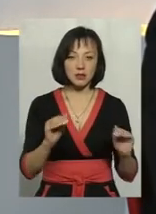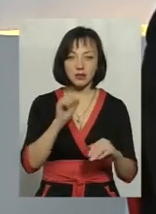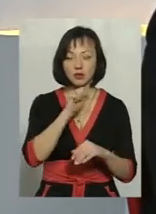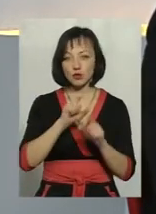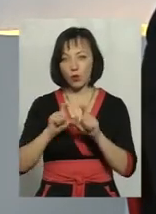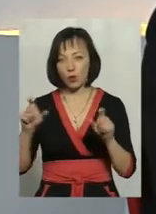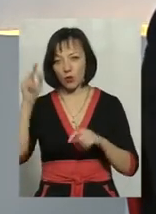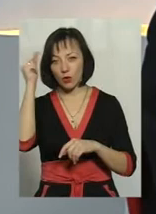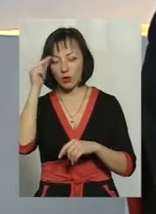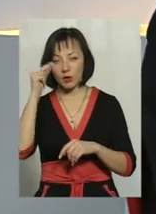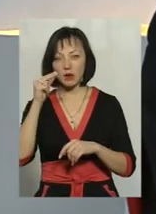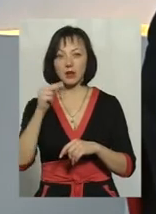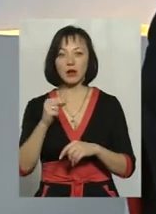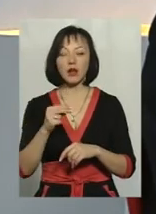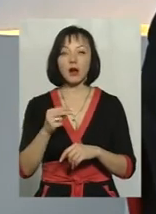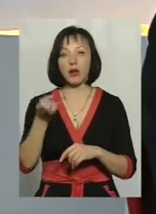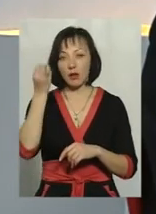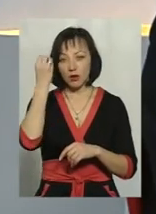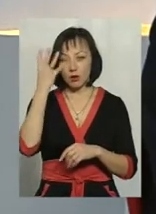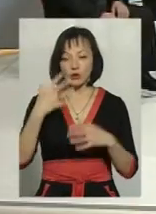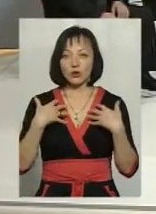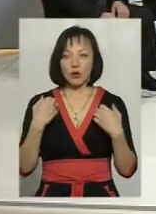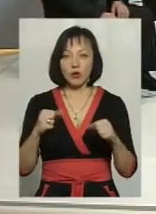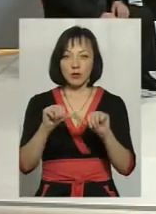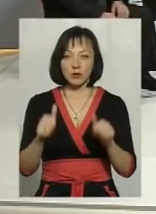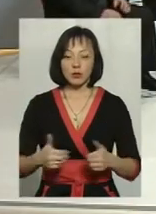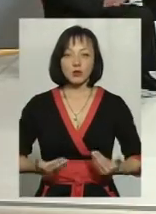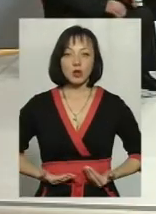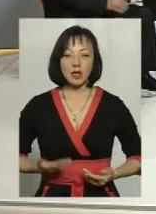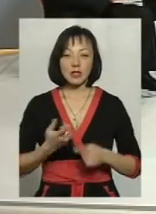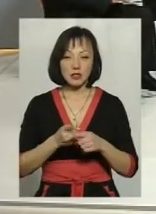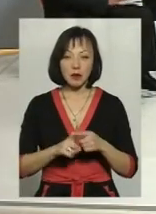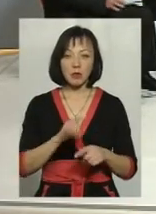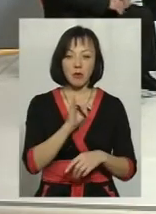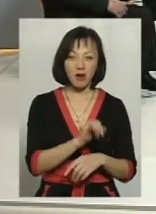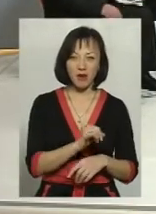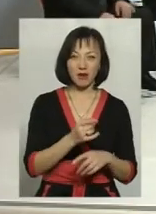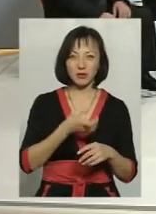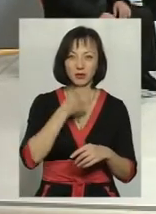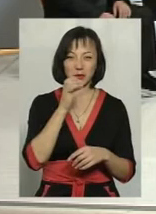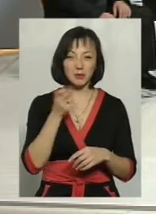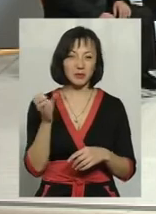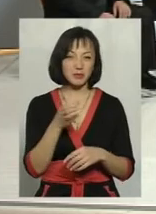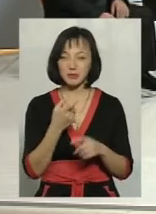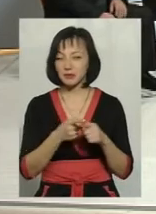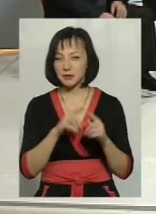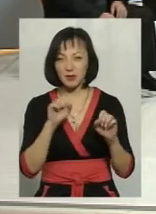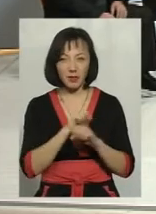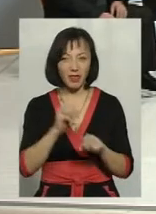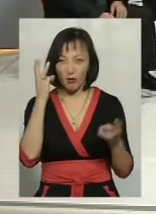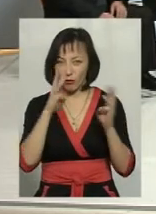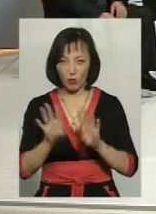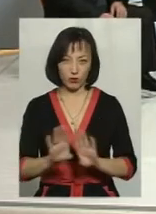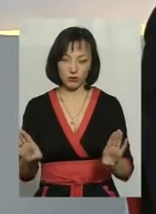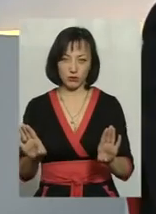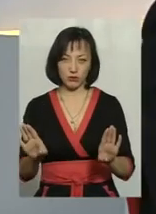старших. Культ здорового способу життя має проводитися. Що це погано, це не модно.